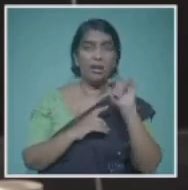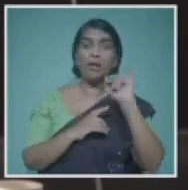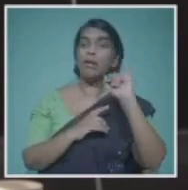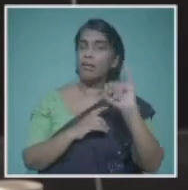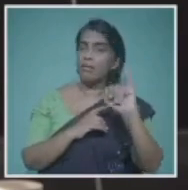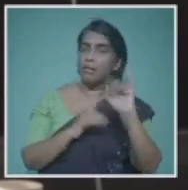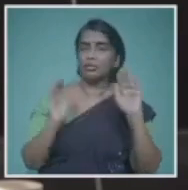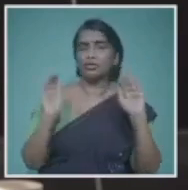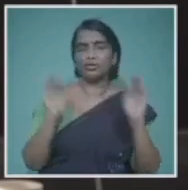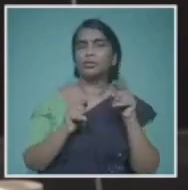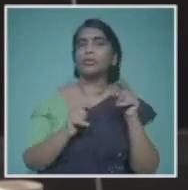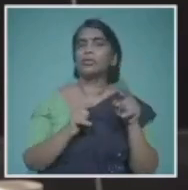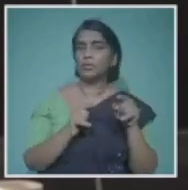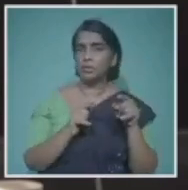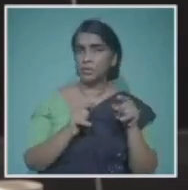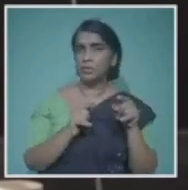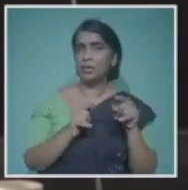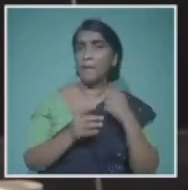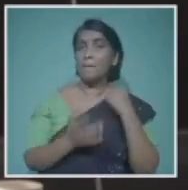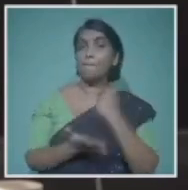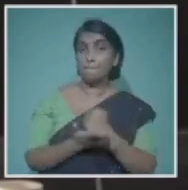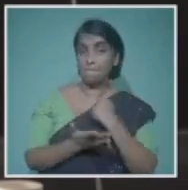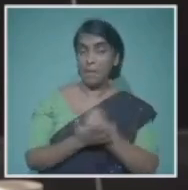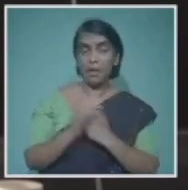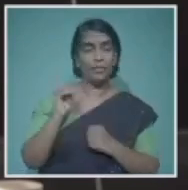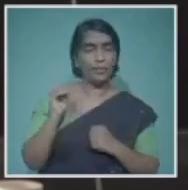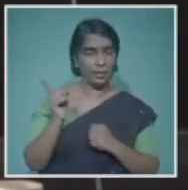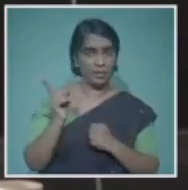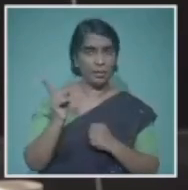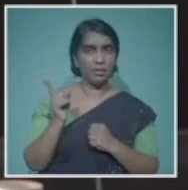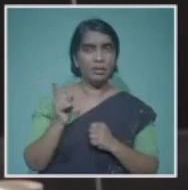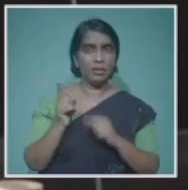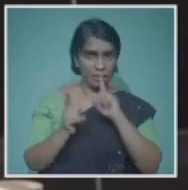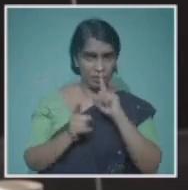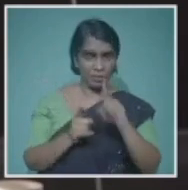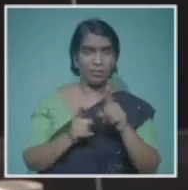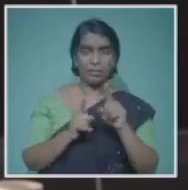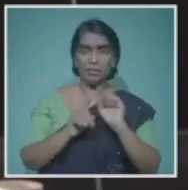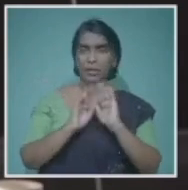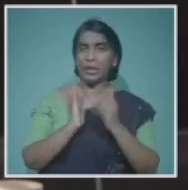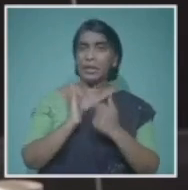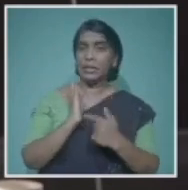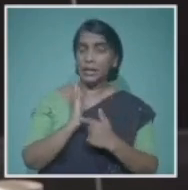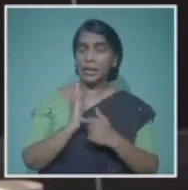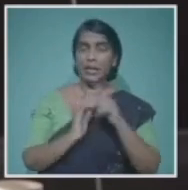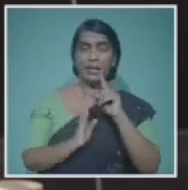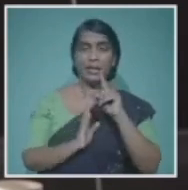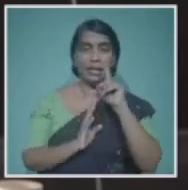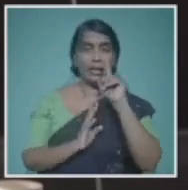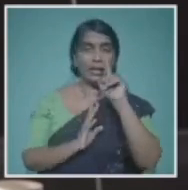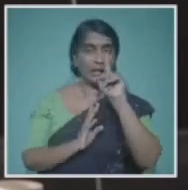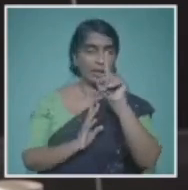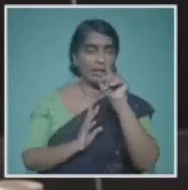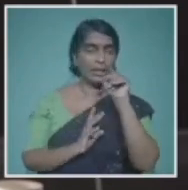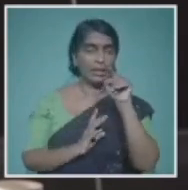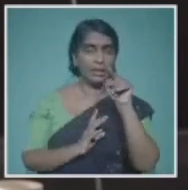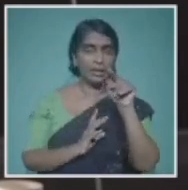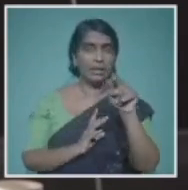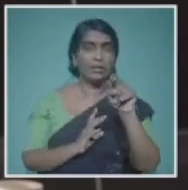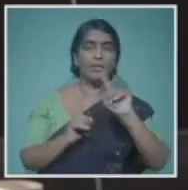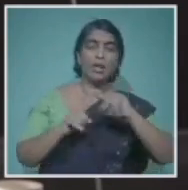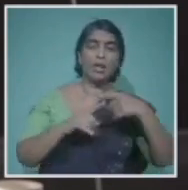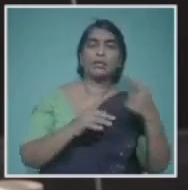2.6ක් වාගේ තියෙන්නේ මහ බැංකුවේ. ඔබතුමා කියපු ගණන් ට්‍රිලියන් 1.4ක් විතර තියෙන්නේ